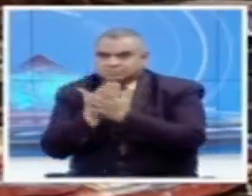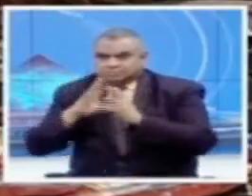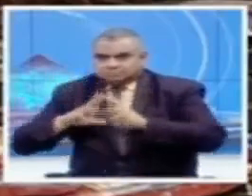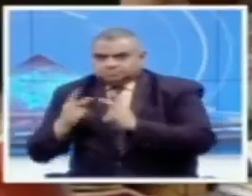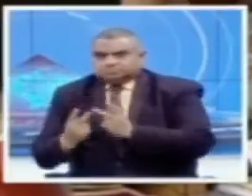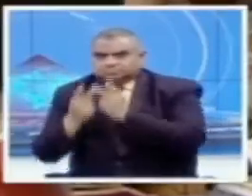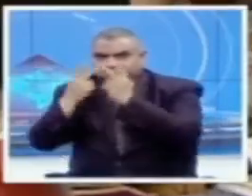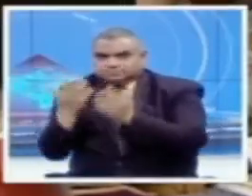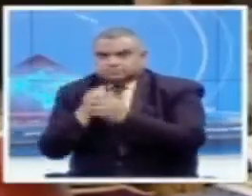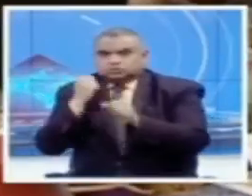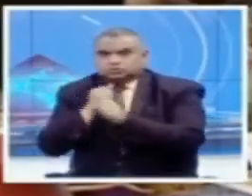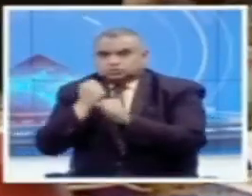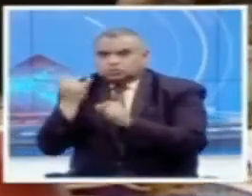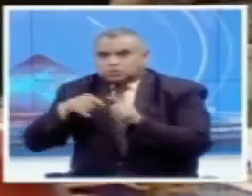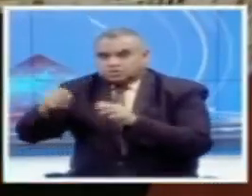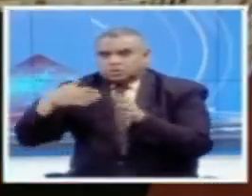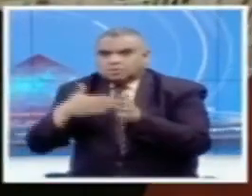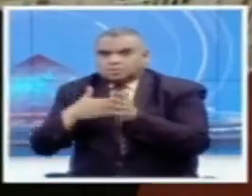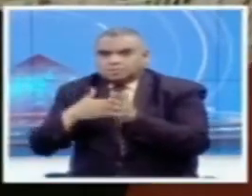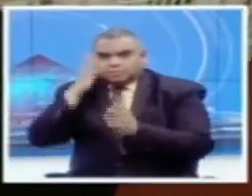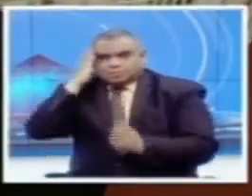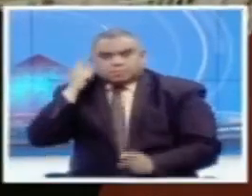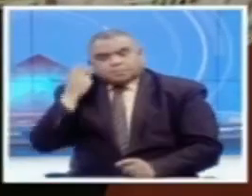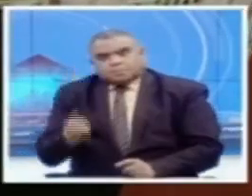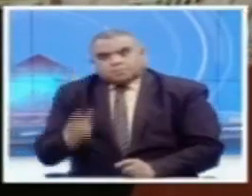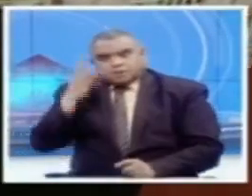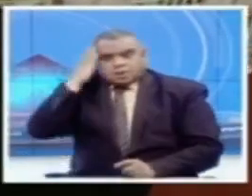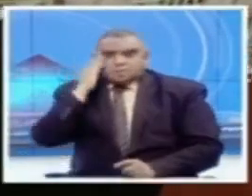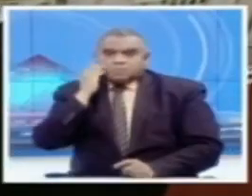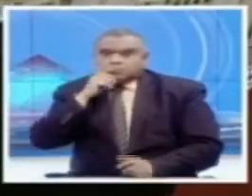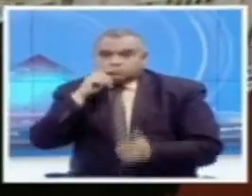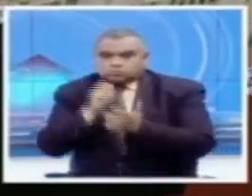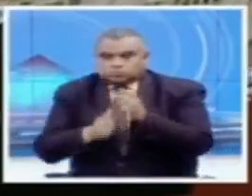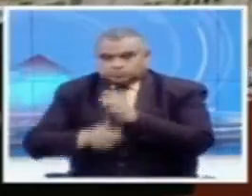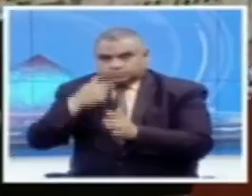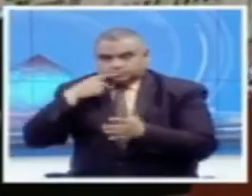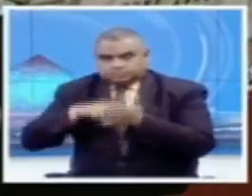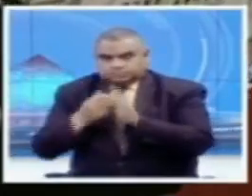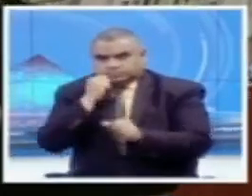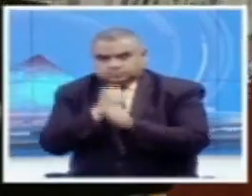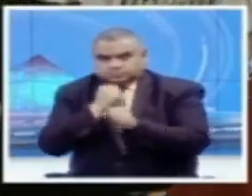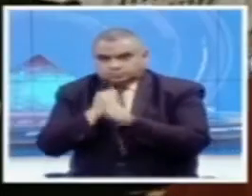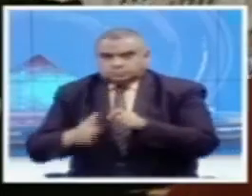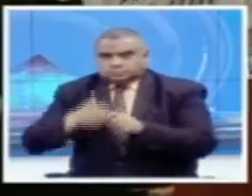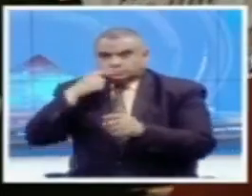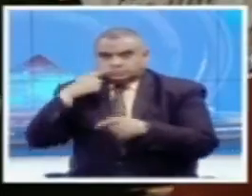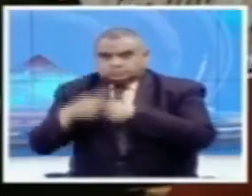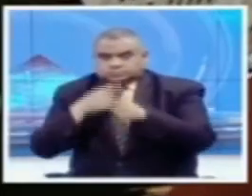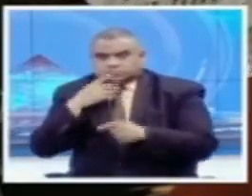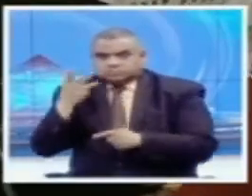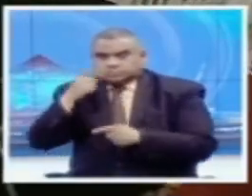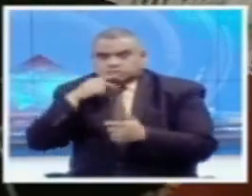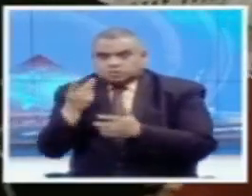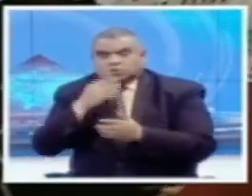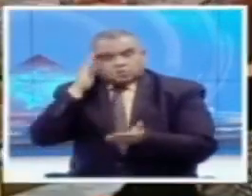من مقر عملهم. يعني صراحة فكرة كويسة وفكرة حلوة وتساعد الموظفين ان هو يعني لو حاجات